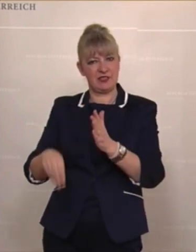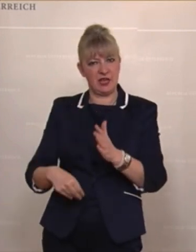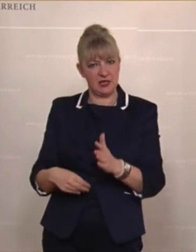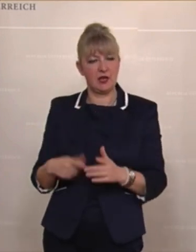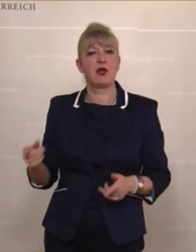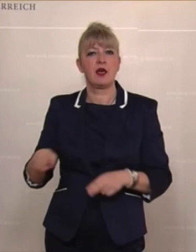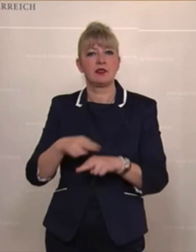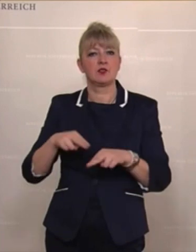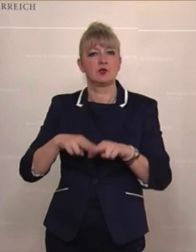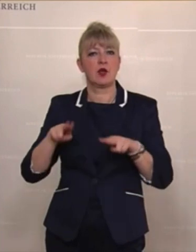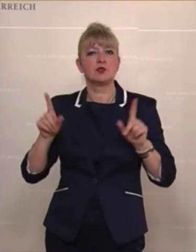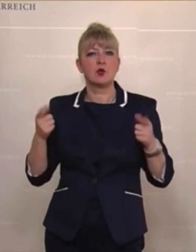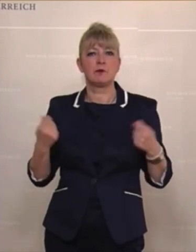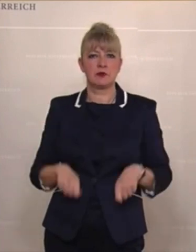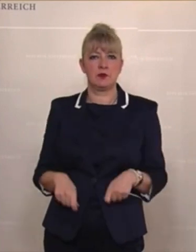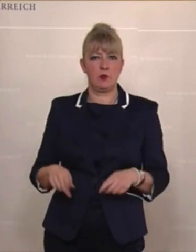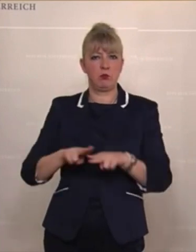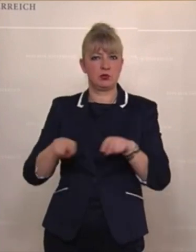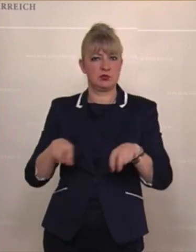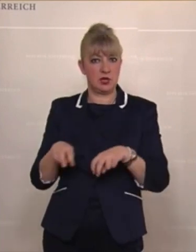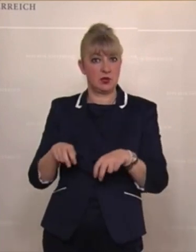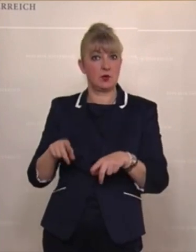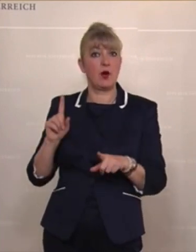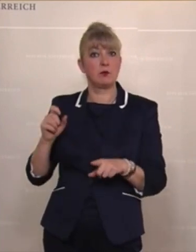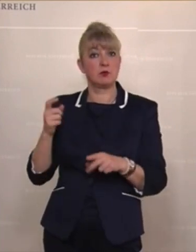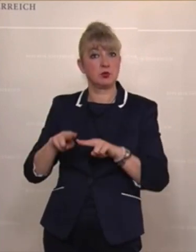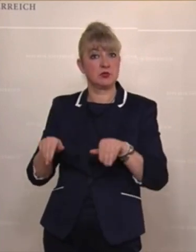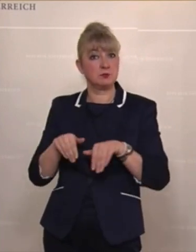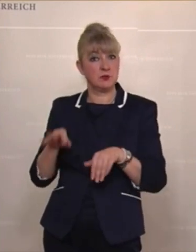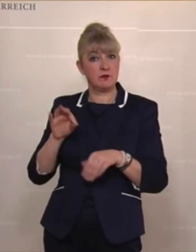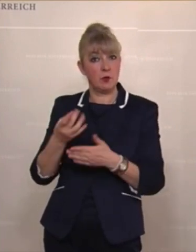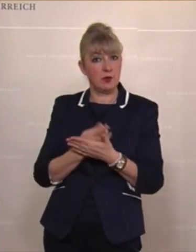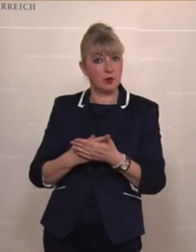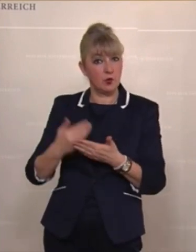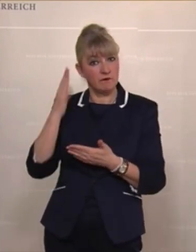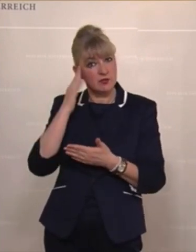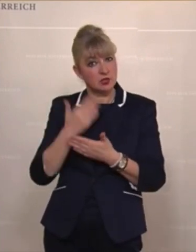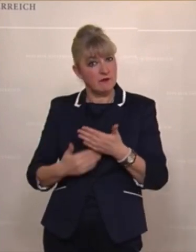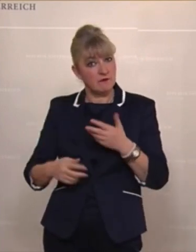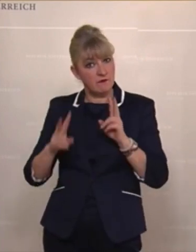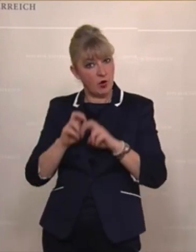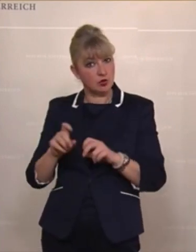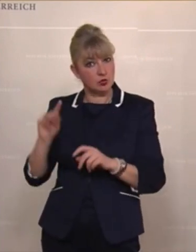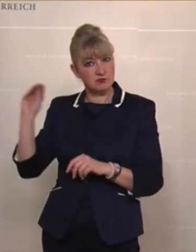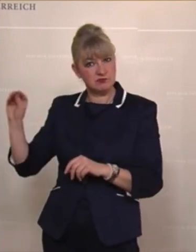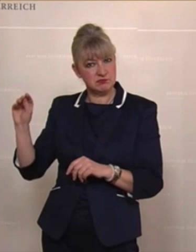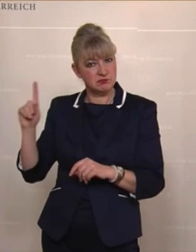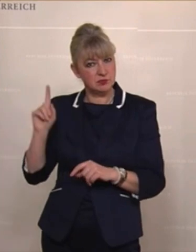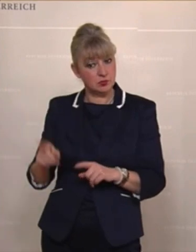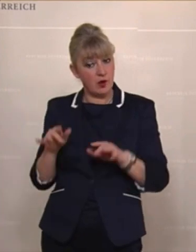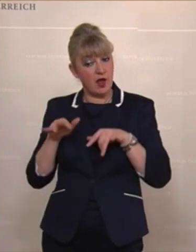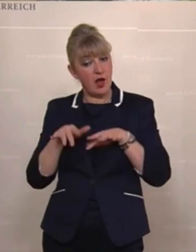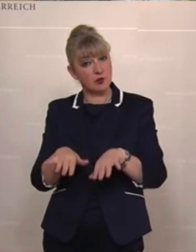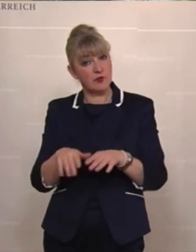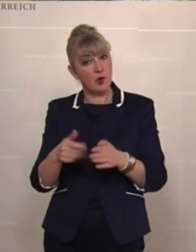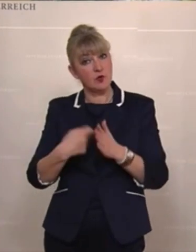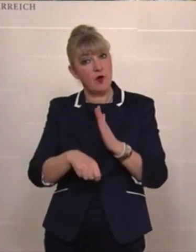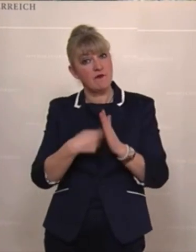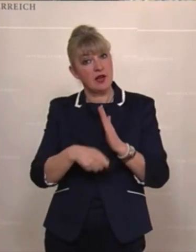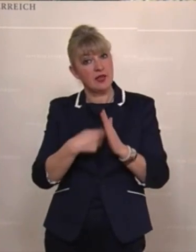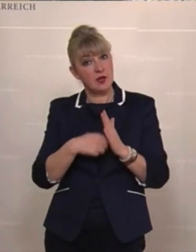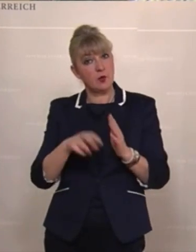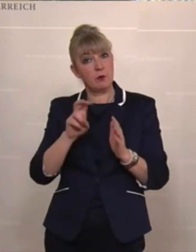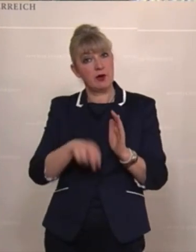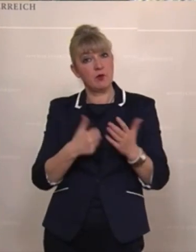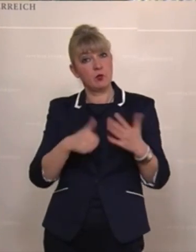Der Nationalrat wolle beschließen, die Bundesregierung, insbesondere der Bundesminister für Bildung, Wissenschaft und Forschung, wird aufgefordert, die Auswirkungen der Novellierung des